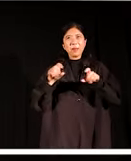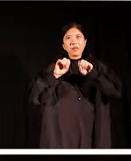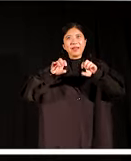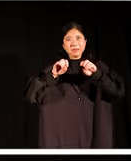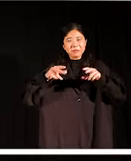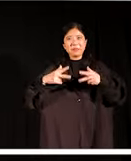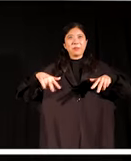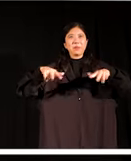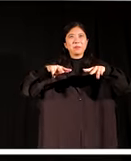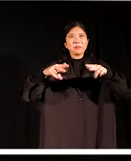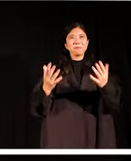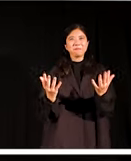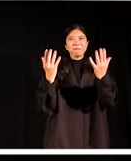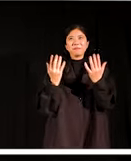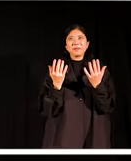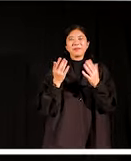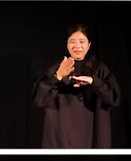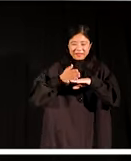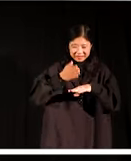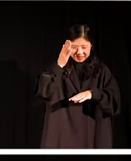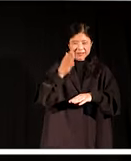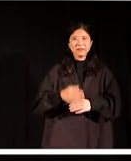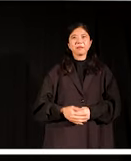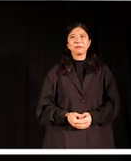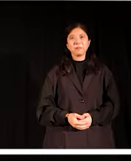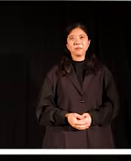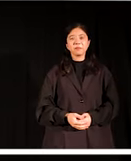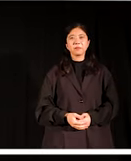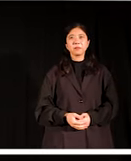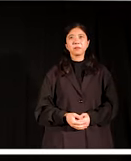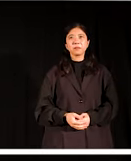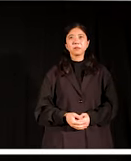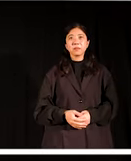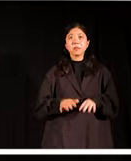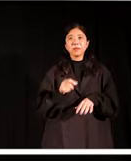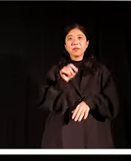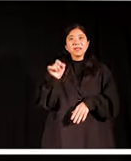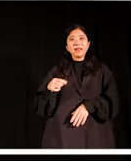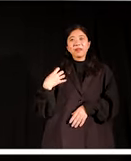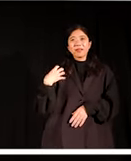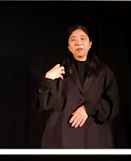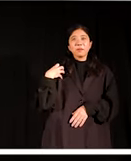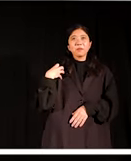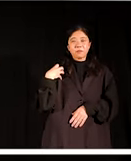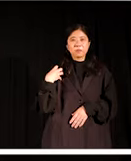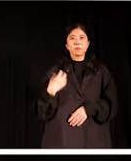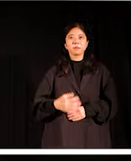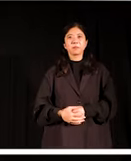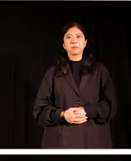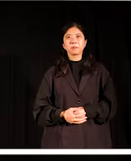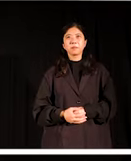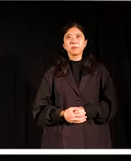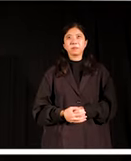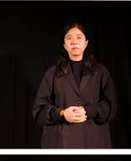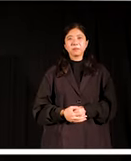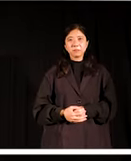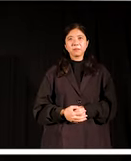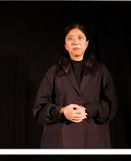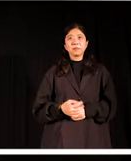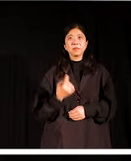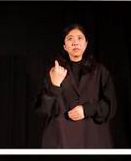シンポジウムにご来場誠にありがとうございますえ本日の司会進行を務めさせていただきます私